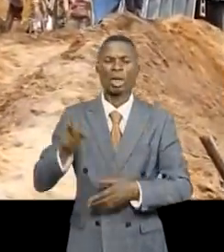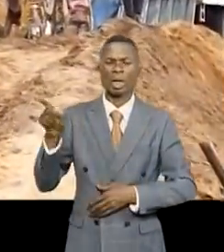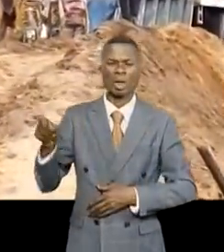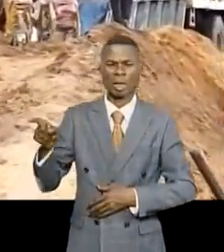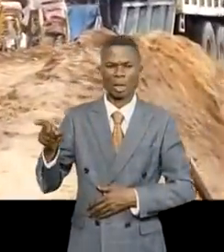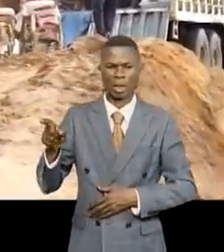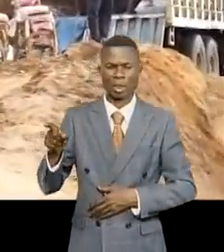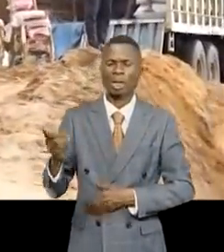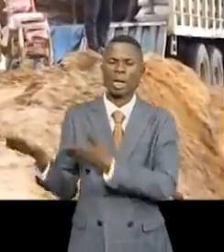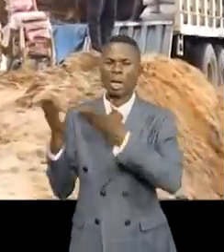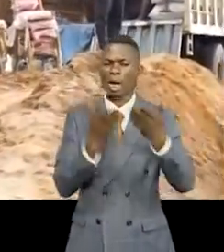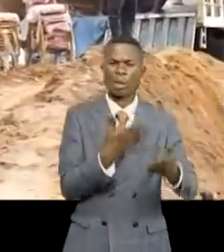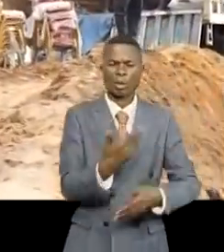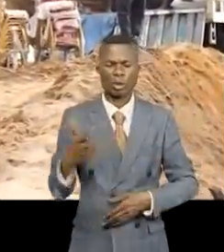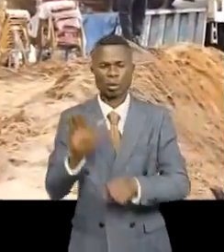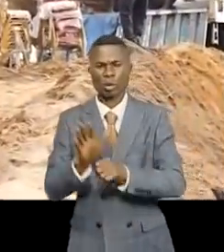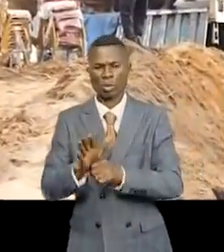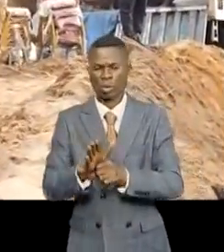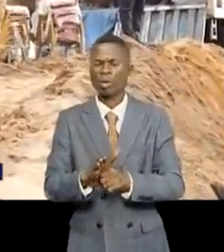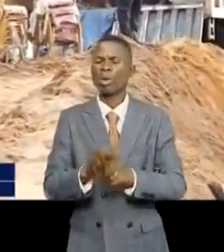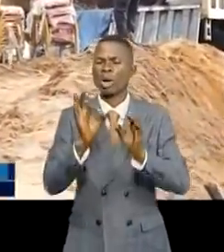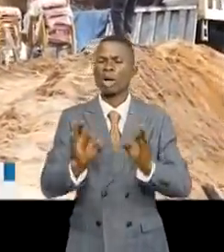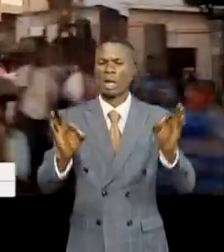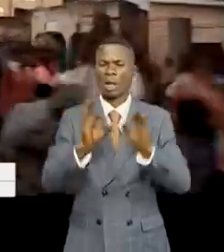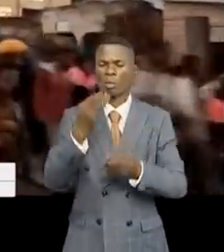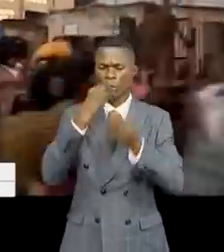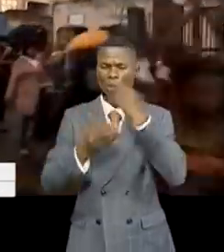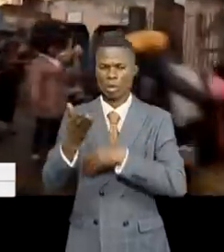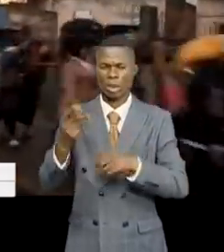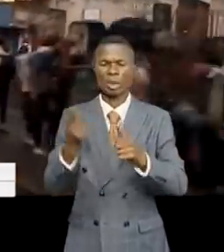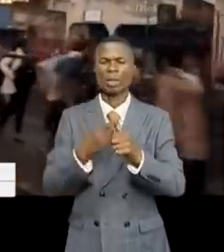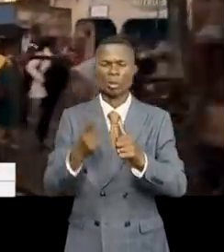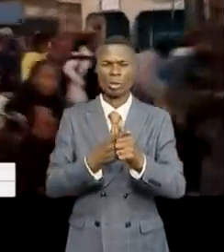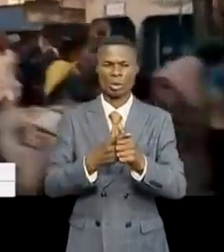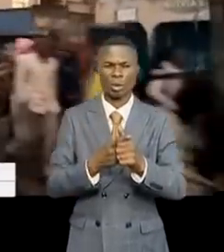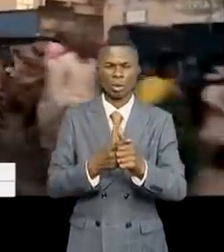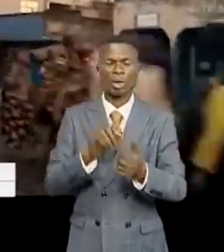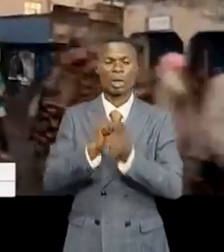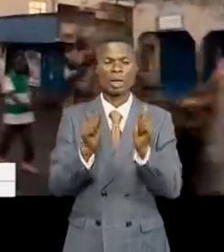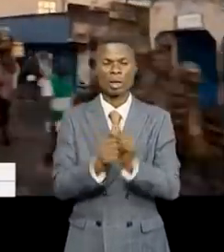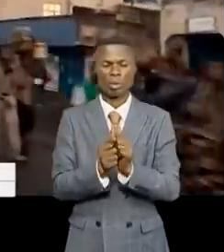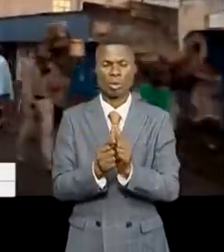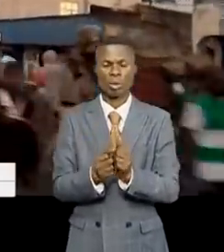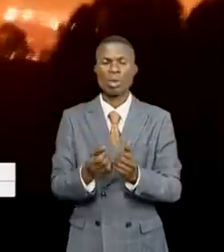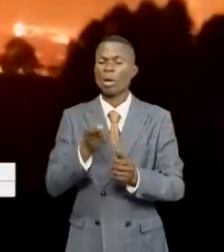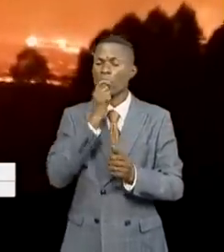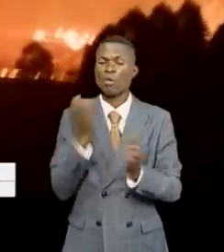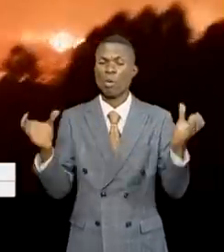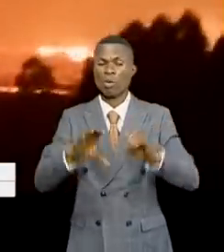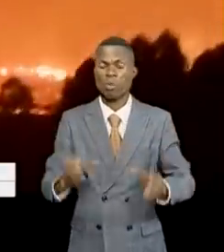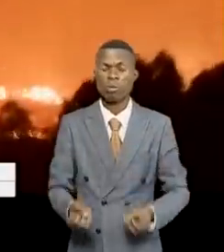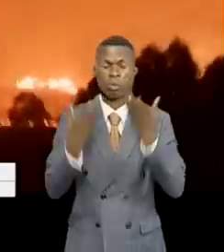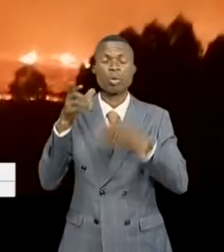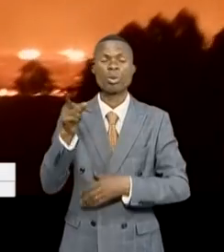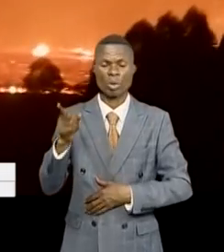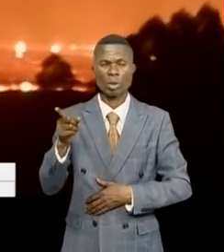de se ravitailler en produits de première nécessité, surtout que les conséquences de l'éruption volcanique de